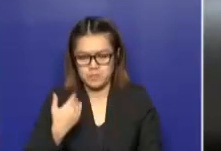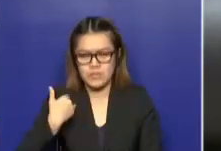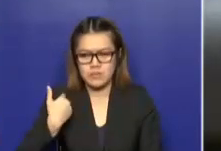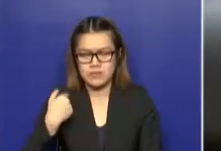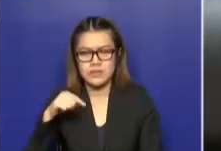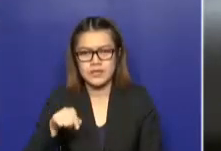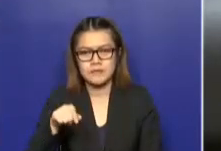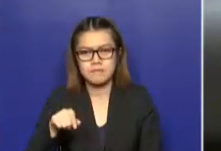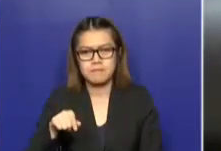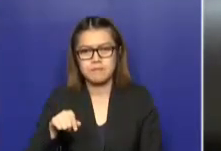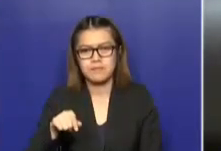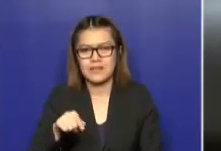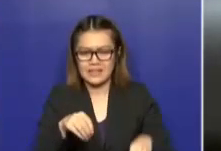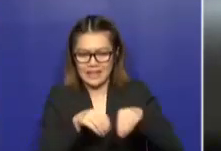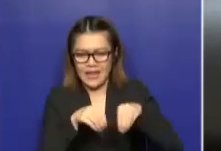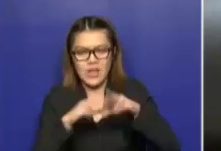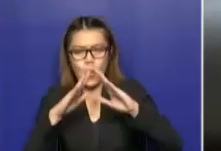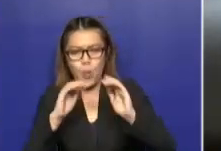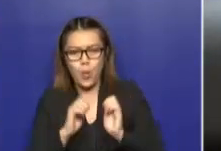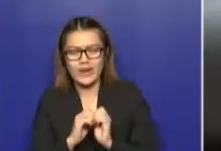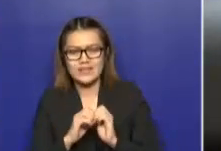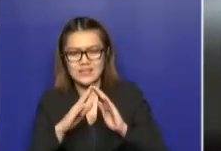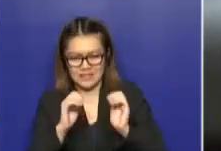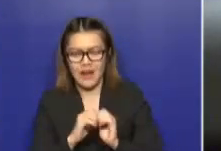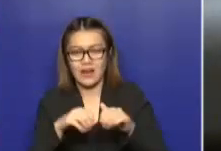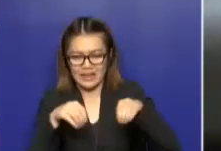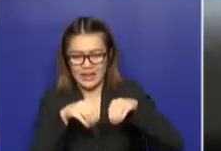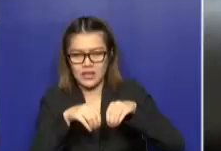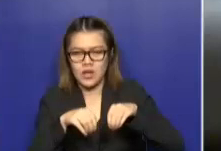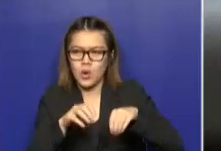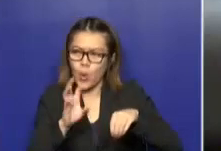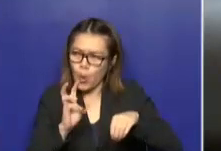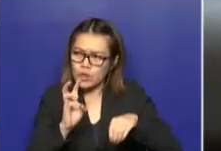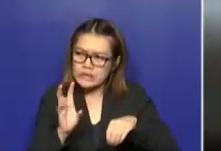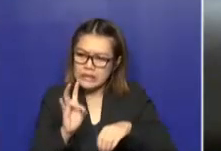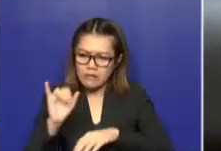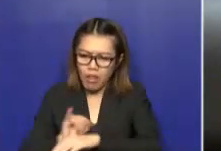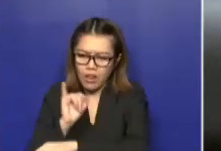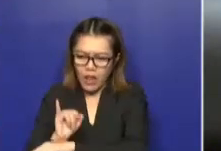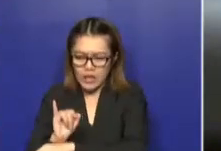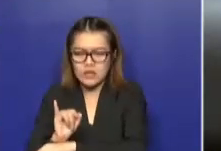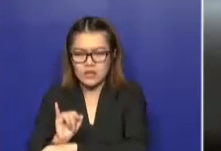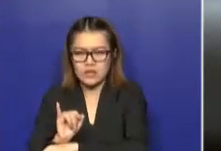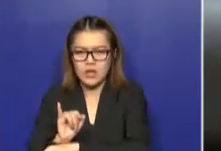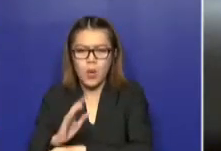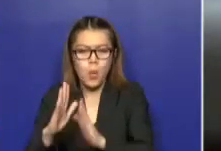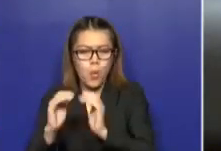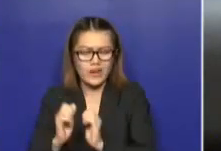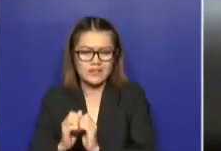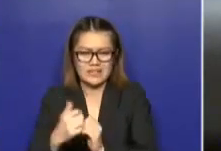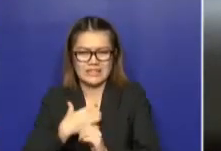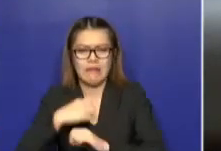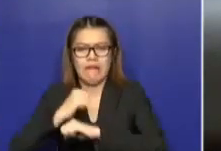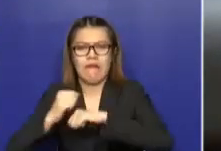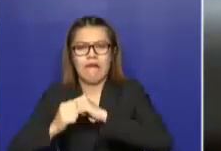พื้นที่หนึ่งครับข้างวัดเสวตฉัตรเนี่ยเป็นพื้นที่ใหญ่6-7ไร่แต่ก็กลับกลายว่าเราเอาไปสร้างเป็นกระทรว